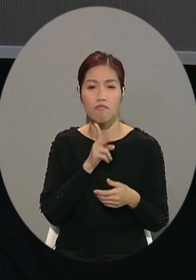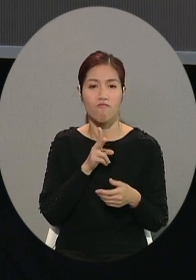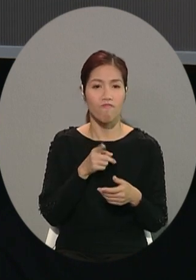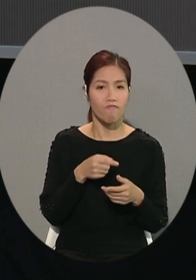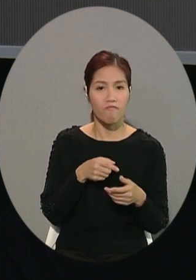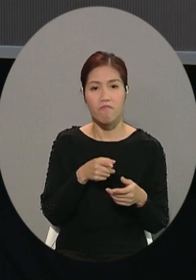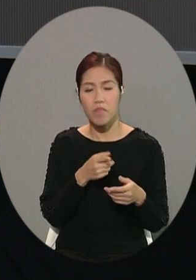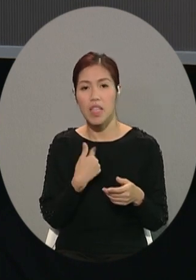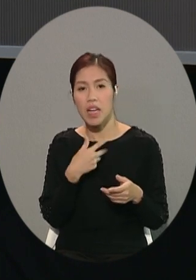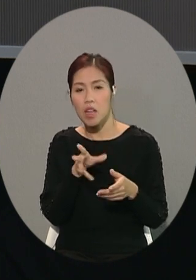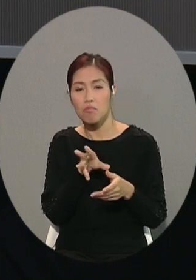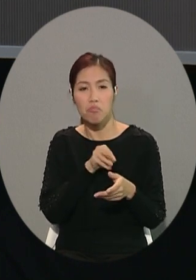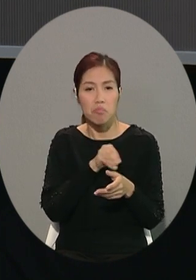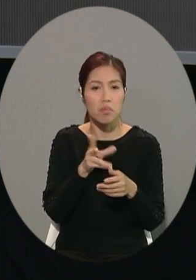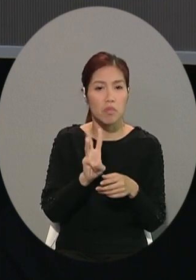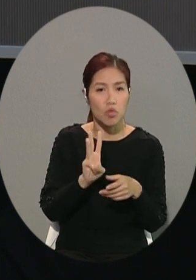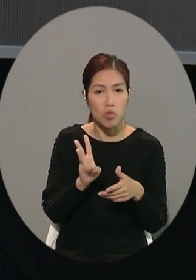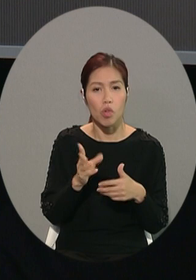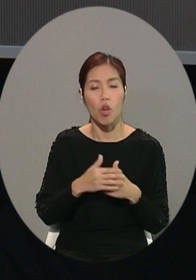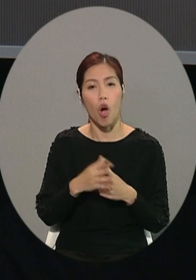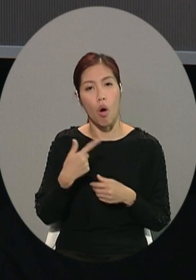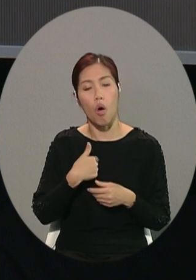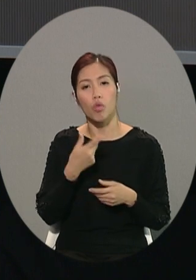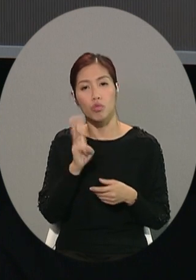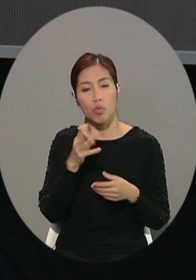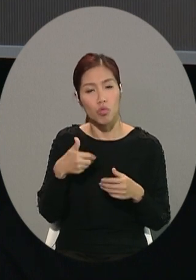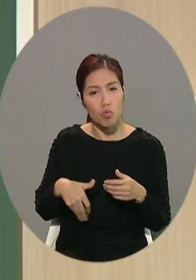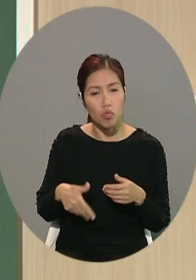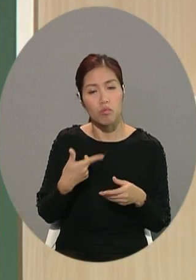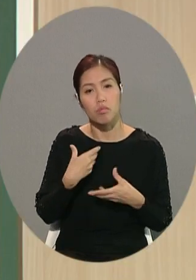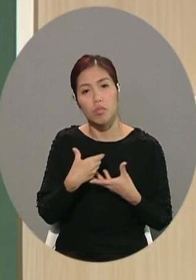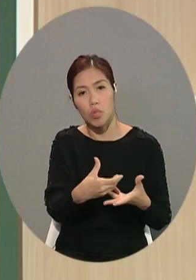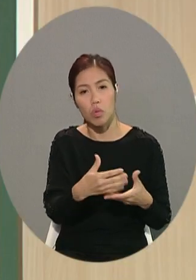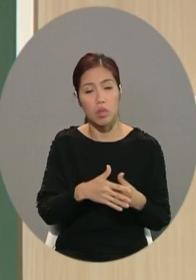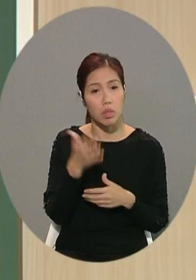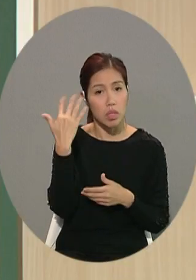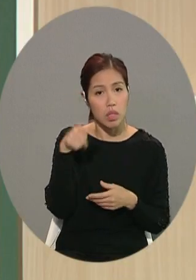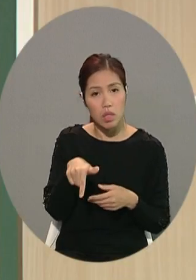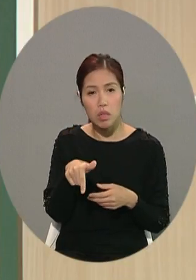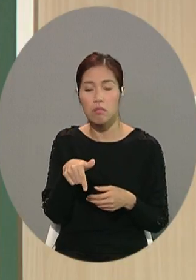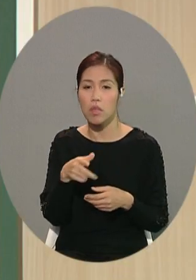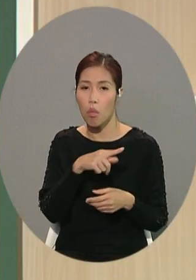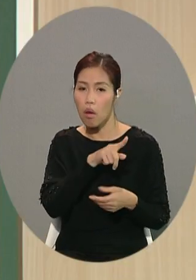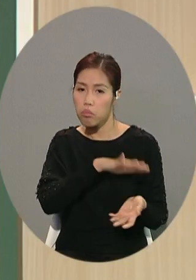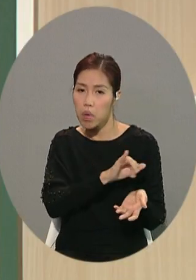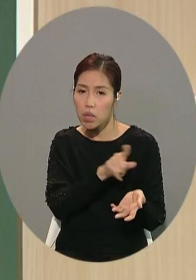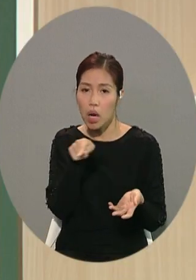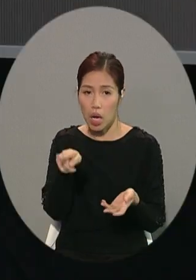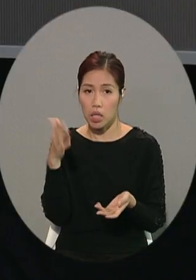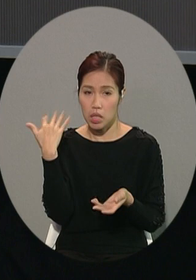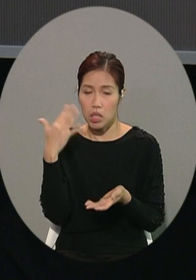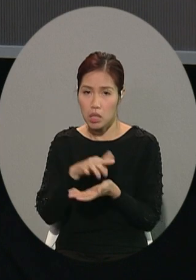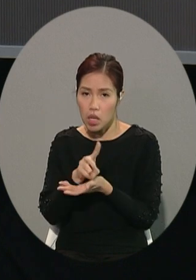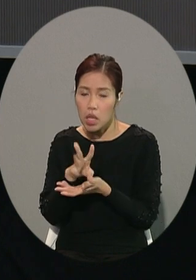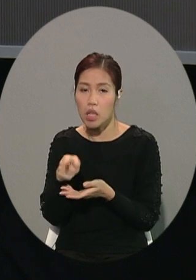系佢应该好缺水，所以我想送支水俾佢。 头先你提到嘅问题啦，你过去几年有冇尝试去即系解决咁样咧？